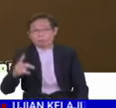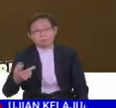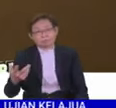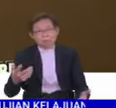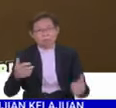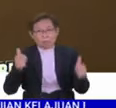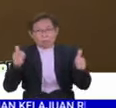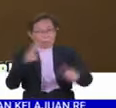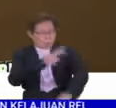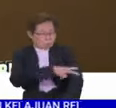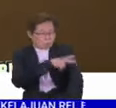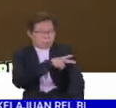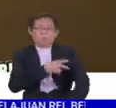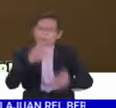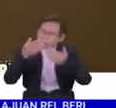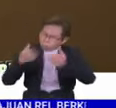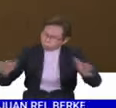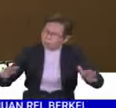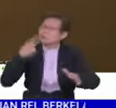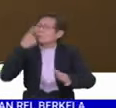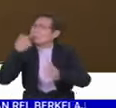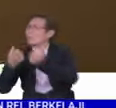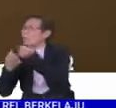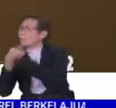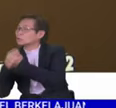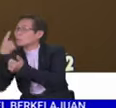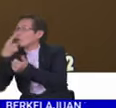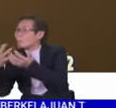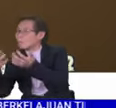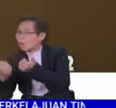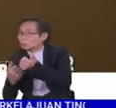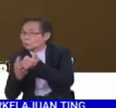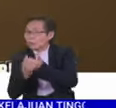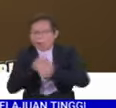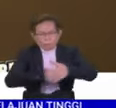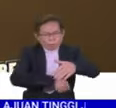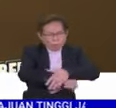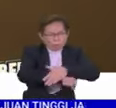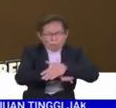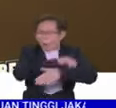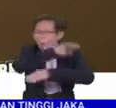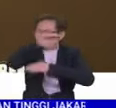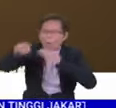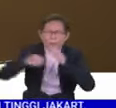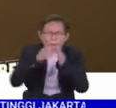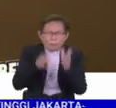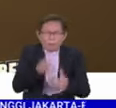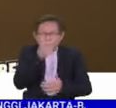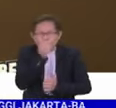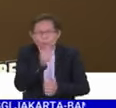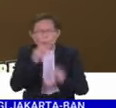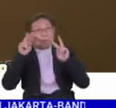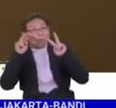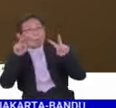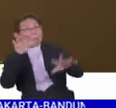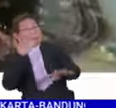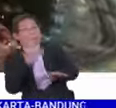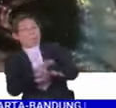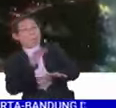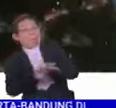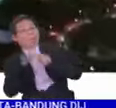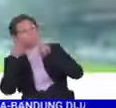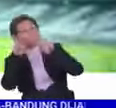kepada mana-mana penaja yang berminat, sebab bola sepak ni semua orang minat. Dia punya tontonan dia tinggi, sangat tinggi.